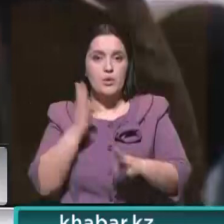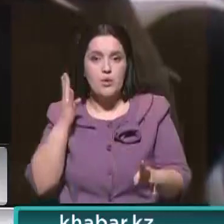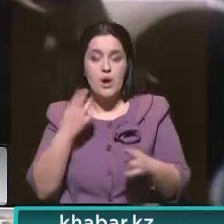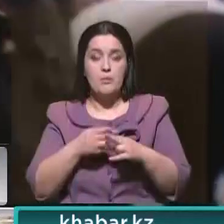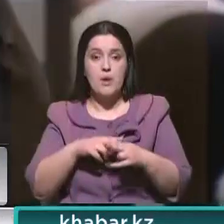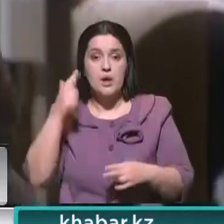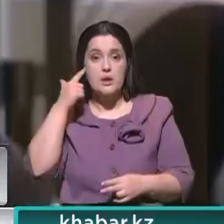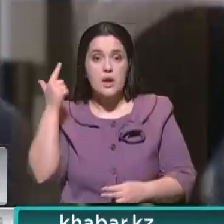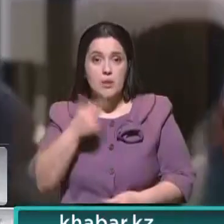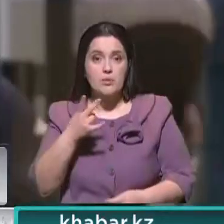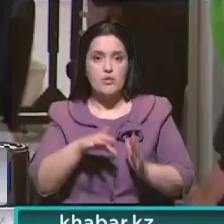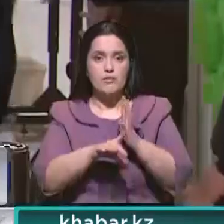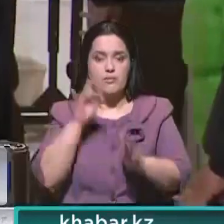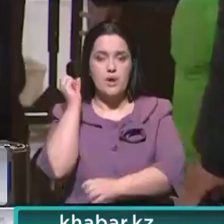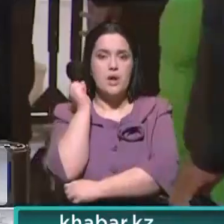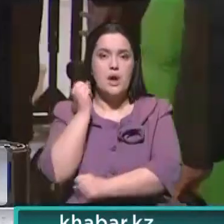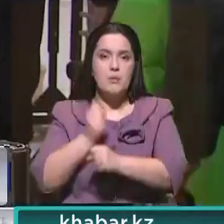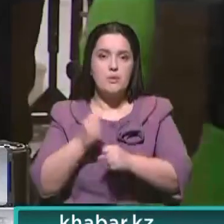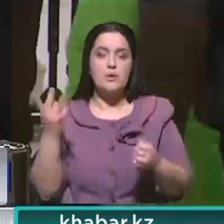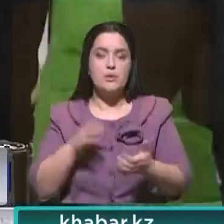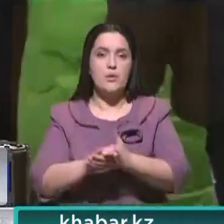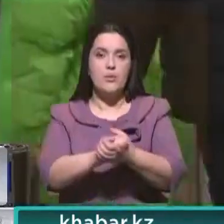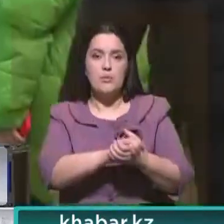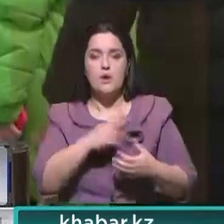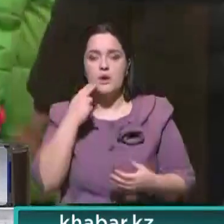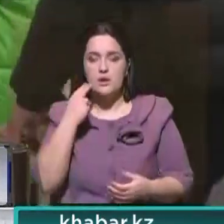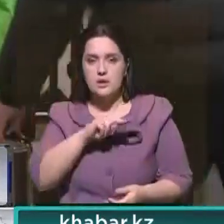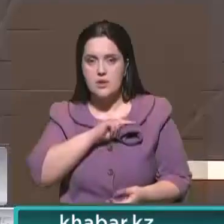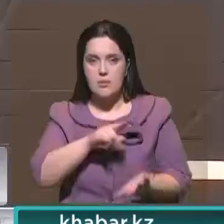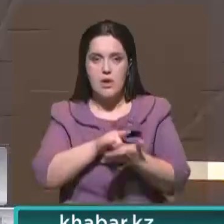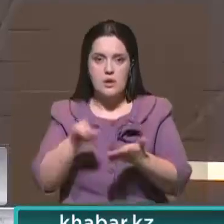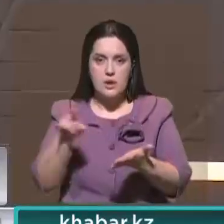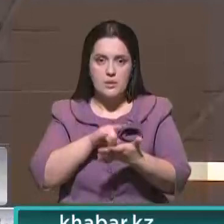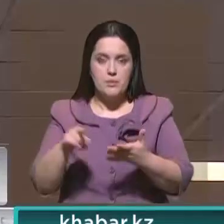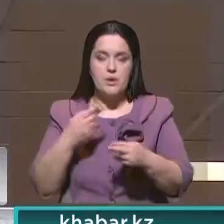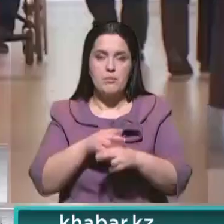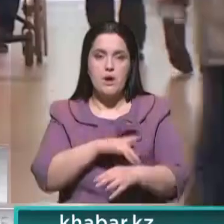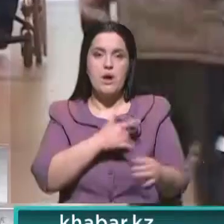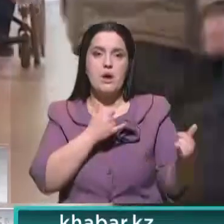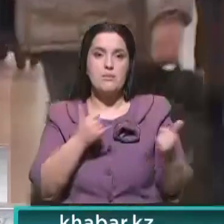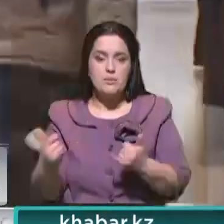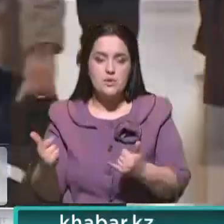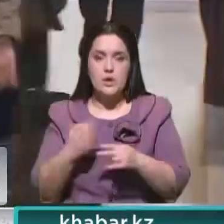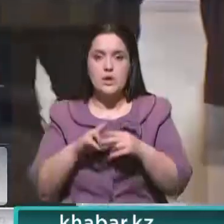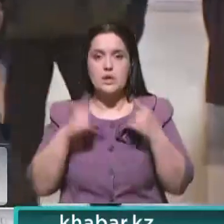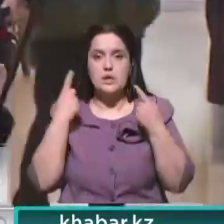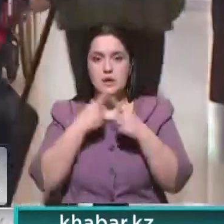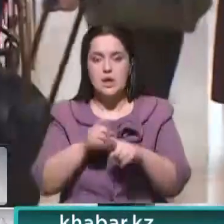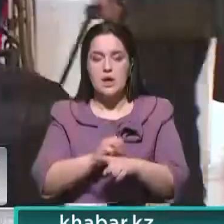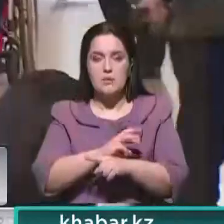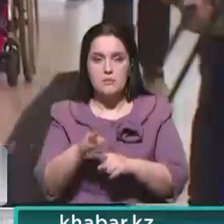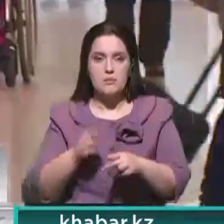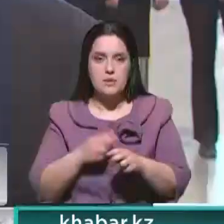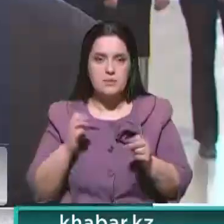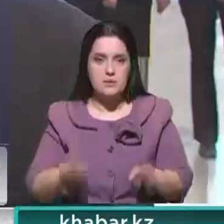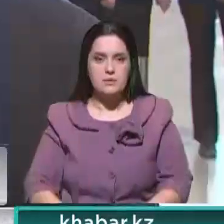от грамотного подбора сотрудников и их слаженных действий зависит качество работы аэропорта, а это и обслуживание пассажиров, техники и обеспечение